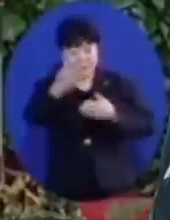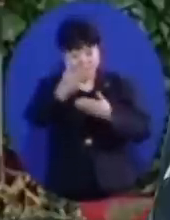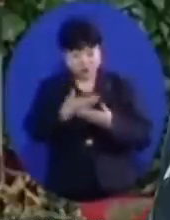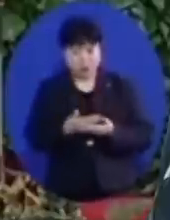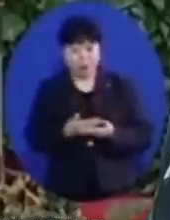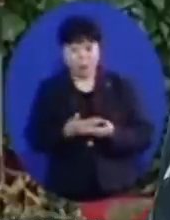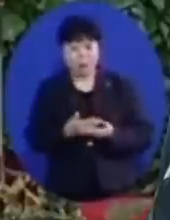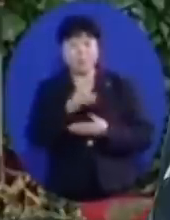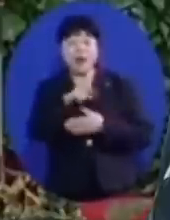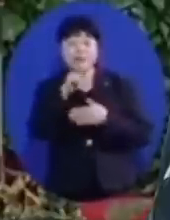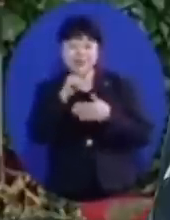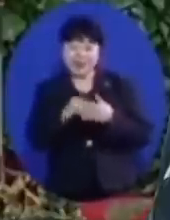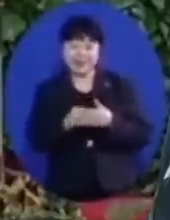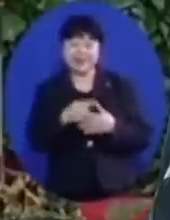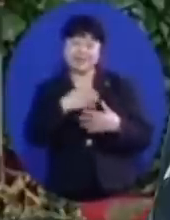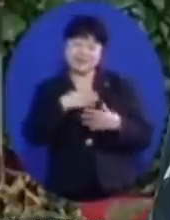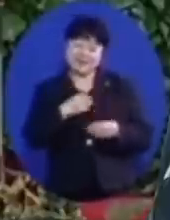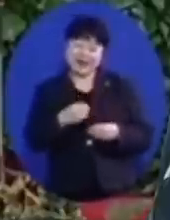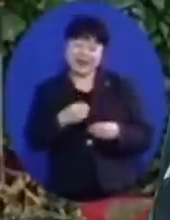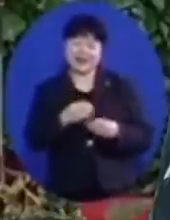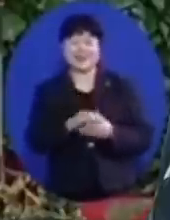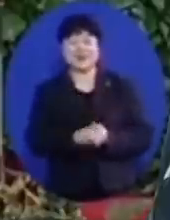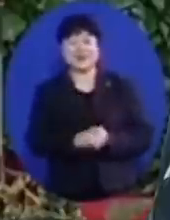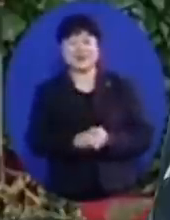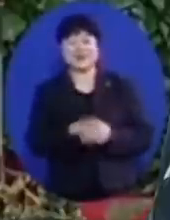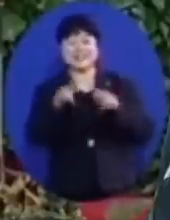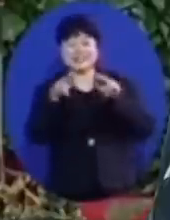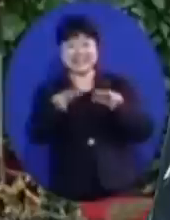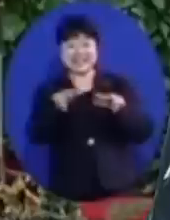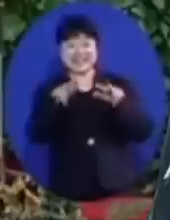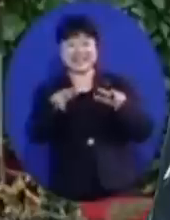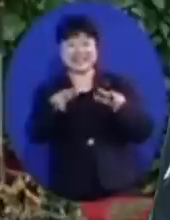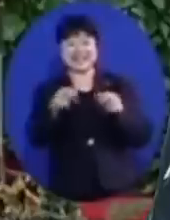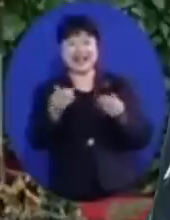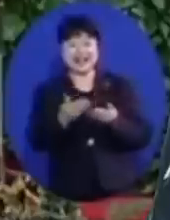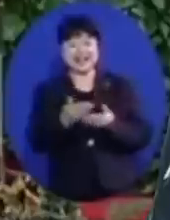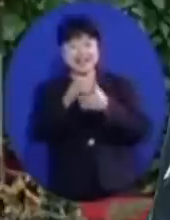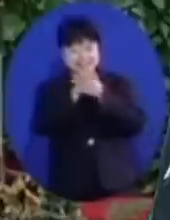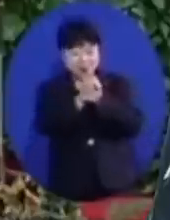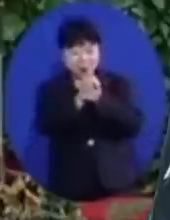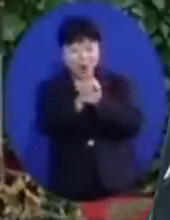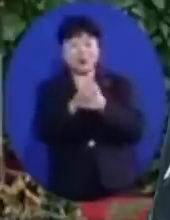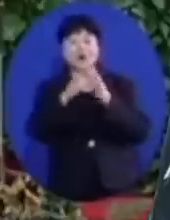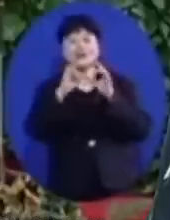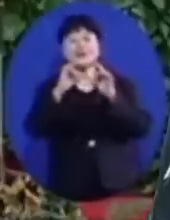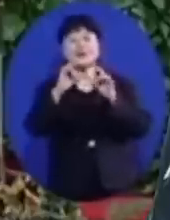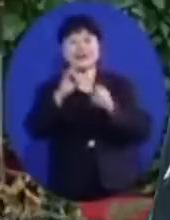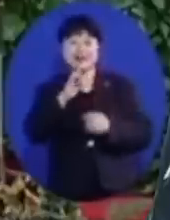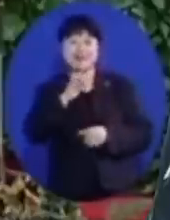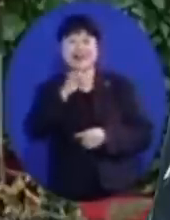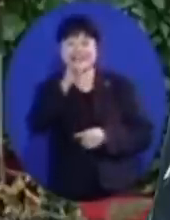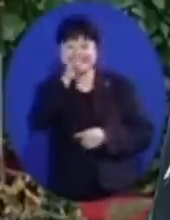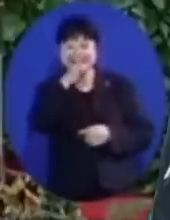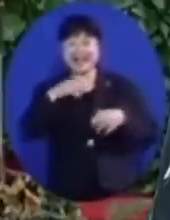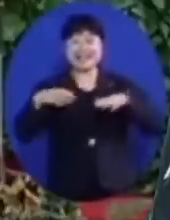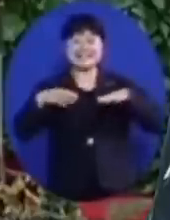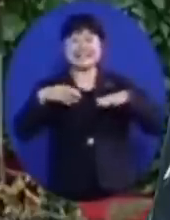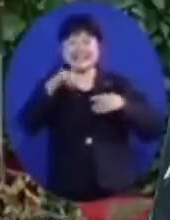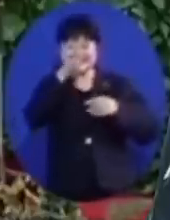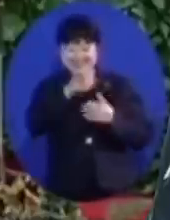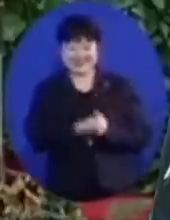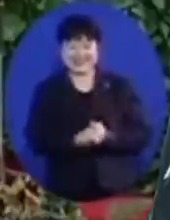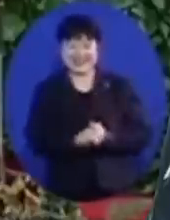주시니 마음에 평안하고 이제 내가 할 일은 기도하고 전도하는 것 밖에 없다고 자랑하고 있습니다